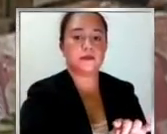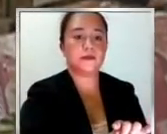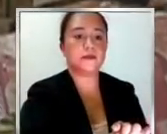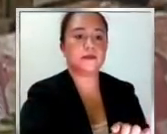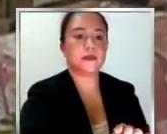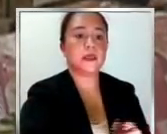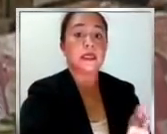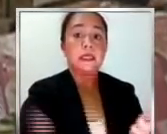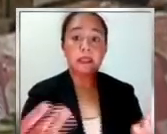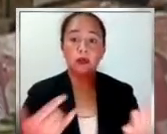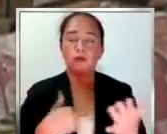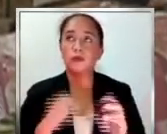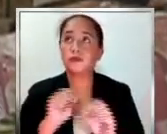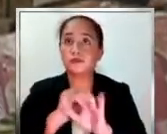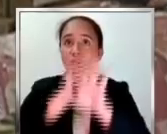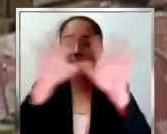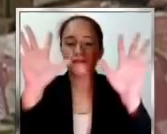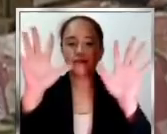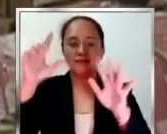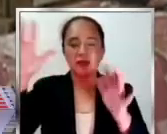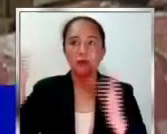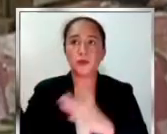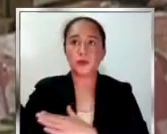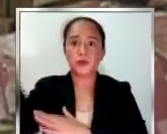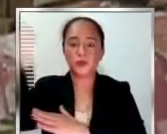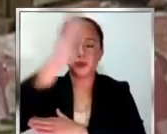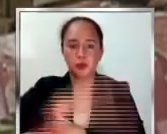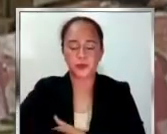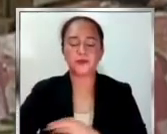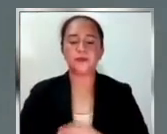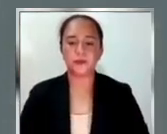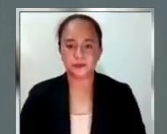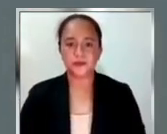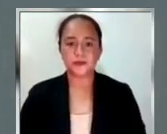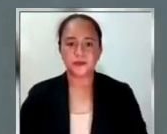ang araw sa buong maghapon.